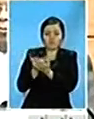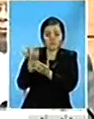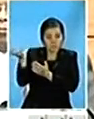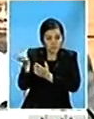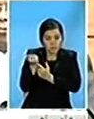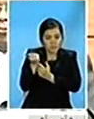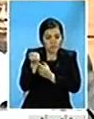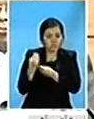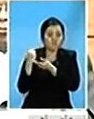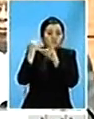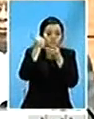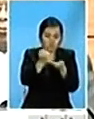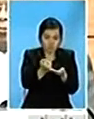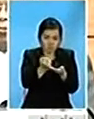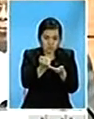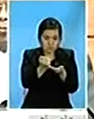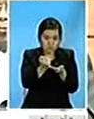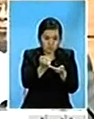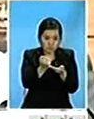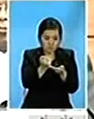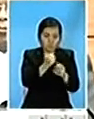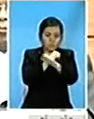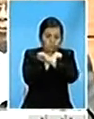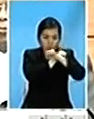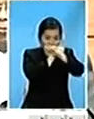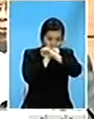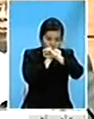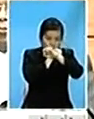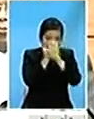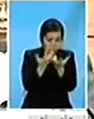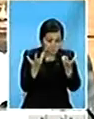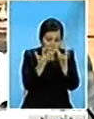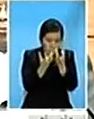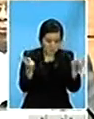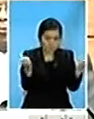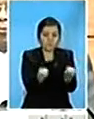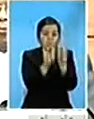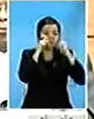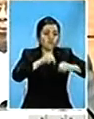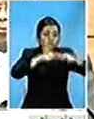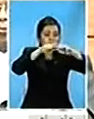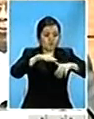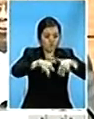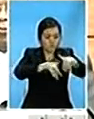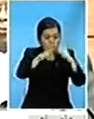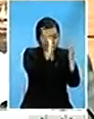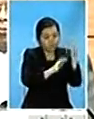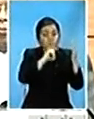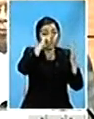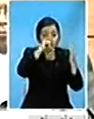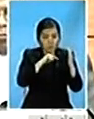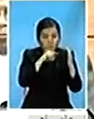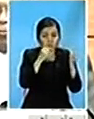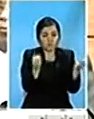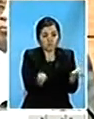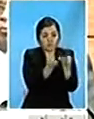จะต้องถูกนำไปใช้ในการป้องกันทรัพย์สินของพี่น้องประชาชนคนไทยไม่ให้ต้